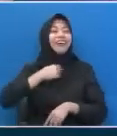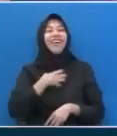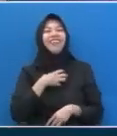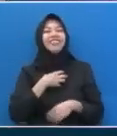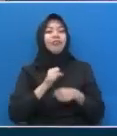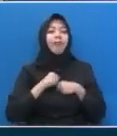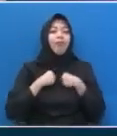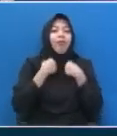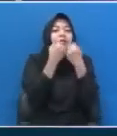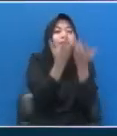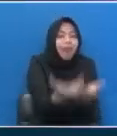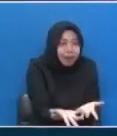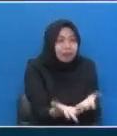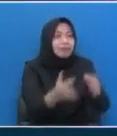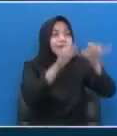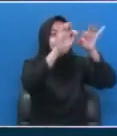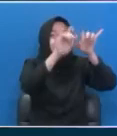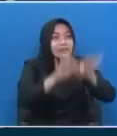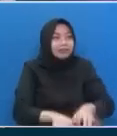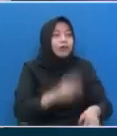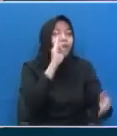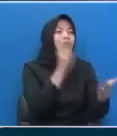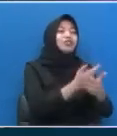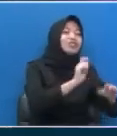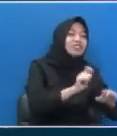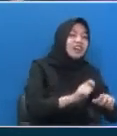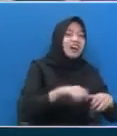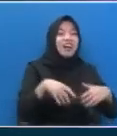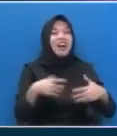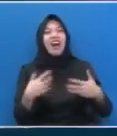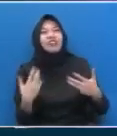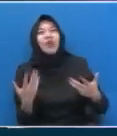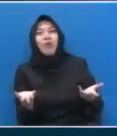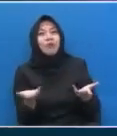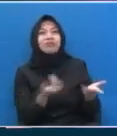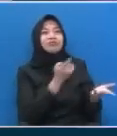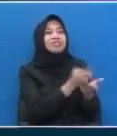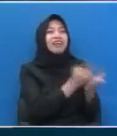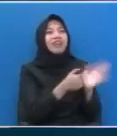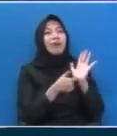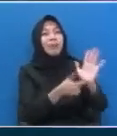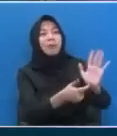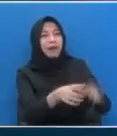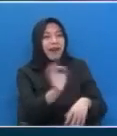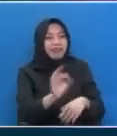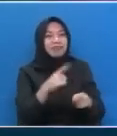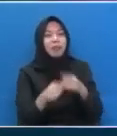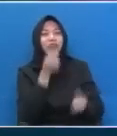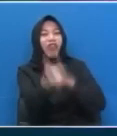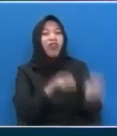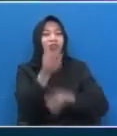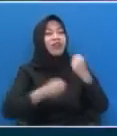tidak hanya bukti persidangan hal-hal yang dianggap kemudian tidak diungkapkan oleh Jaksa dalam tuntutan tapi Menurut Anda apa kemudian